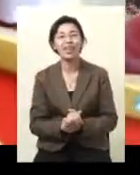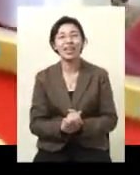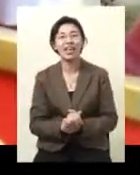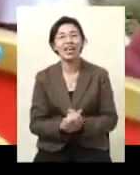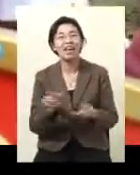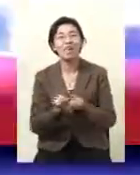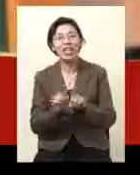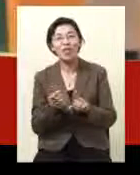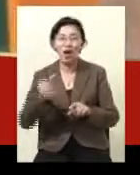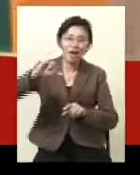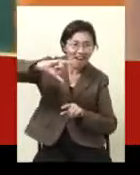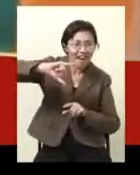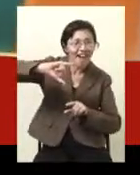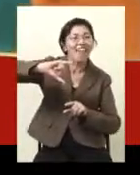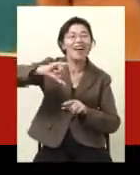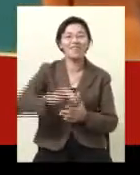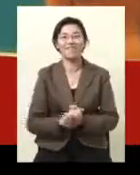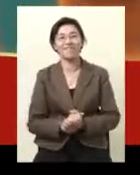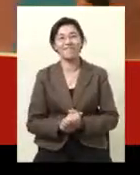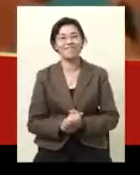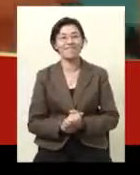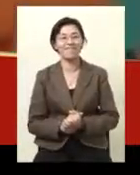ากับหัวอยู